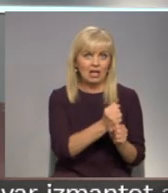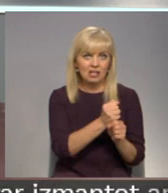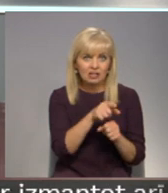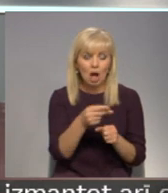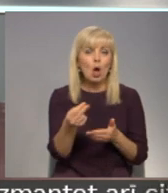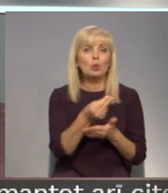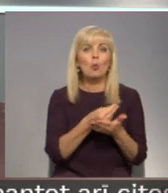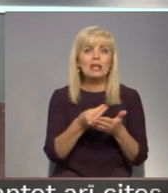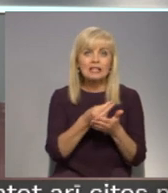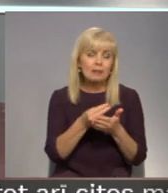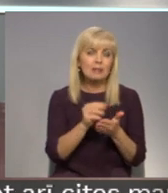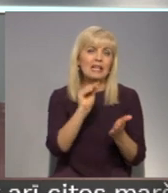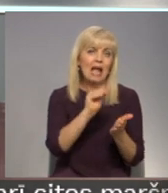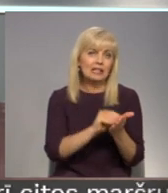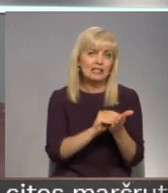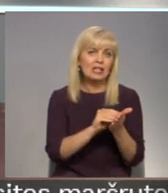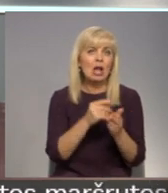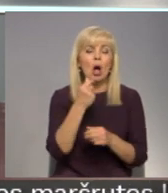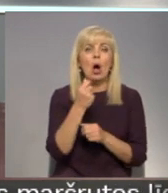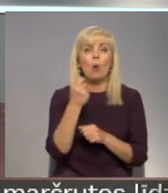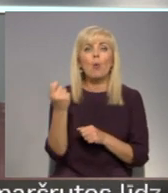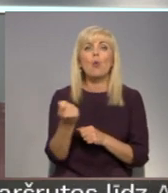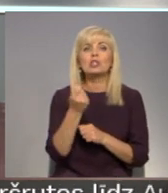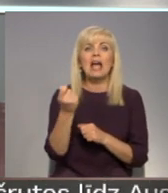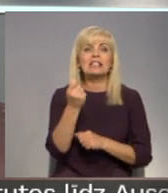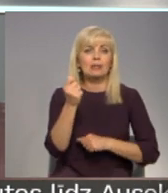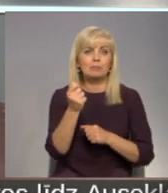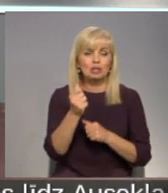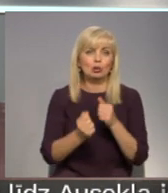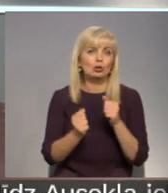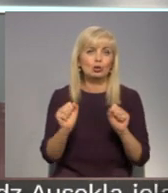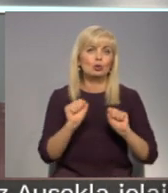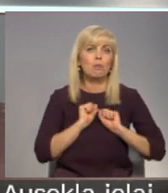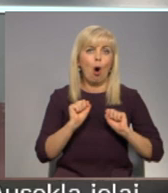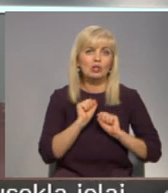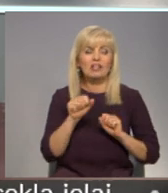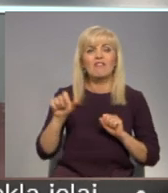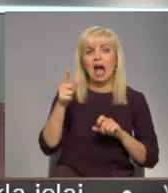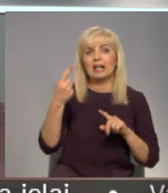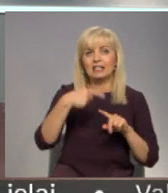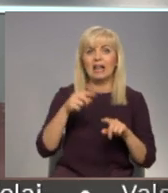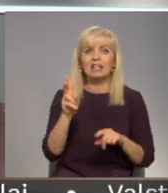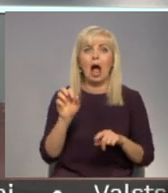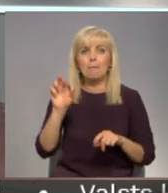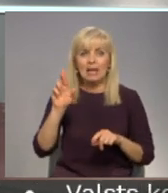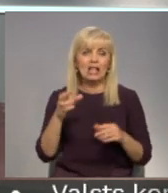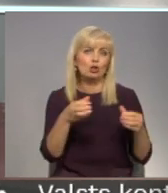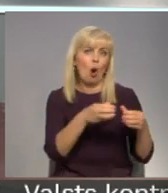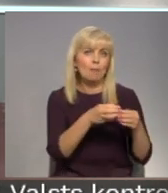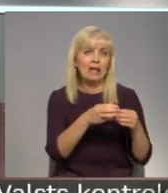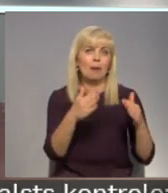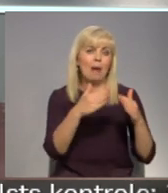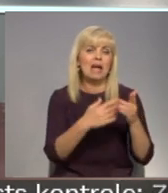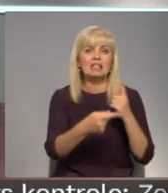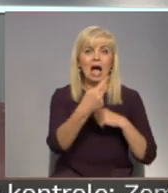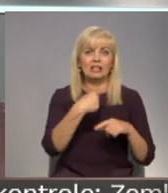pusi ierakstījis ugunsdzēsības sports. Vairākas reizes Kabiles komanda mājās atgriezās ar Latvijas čempionu titulu. Un